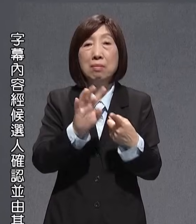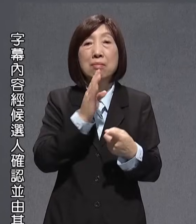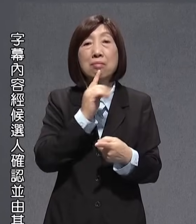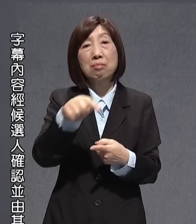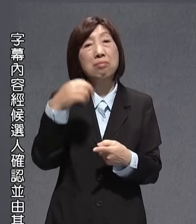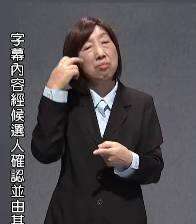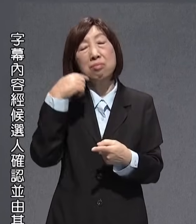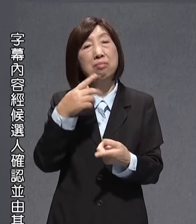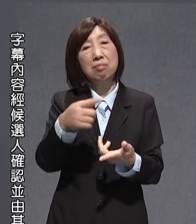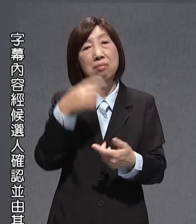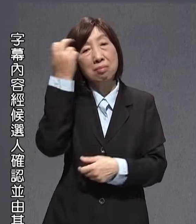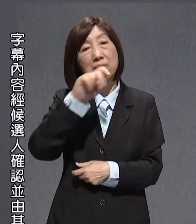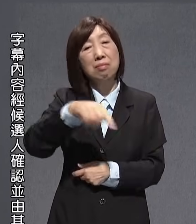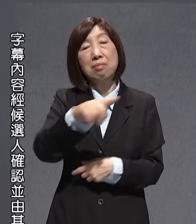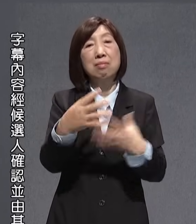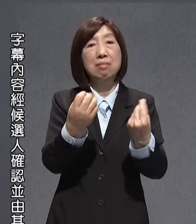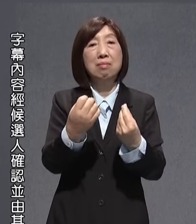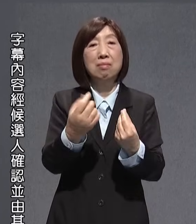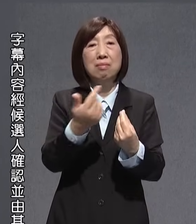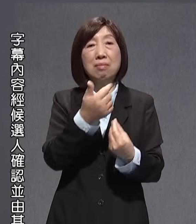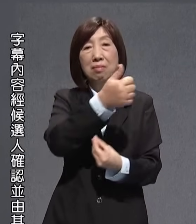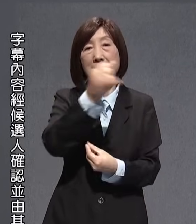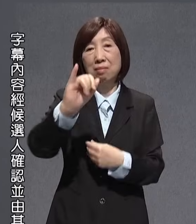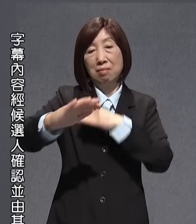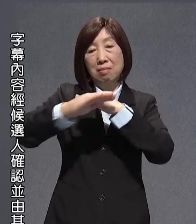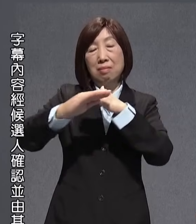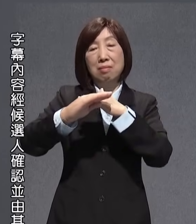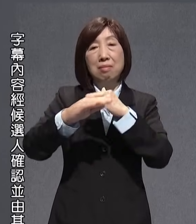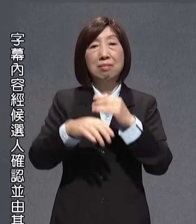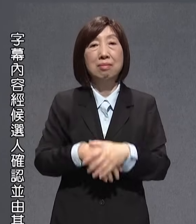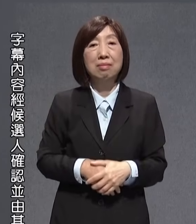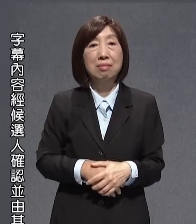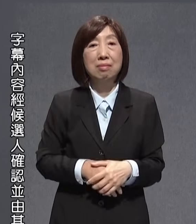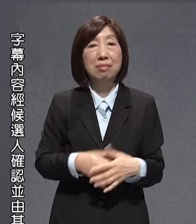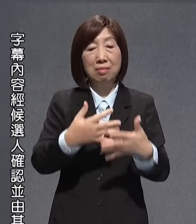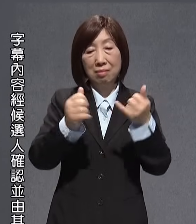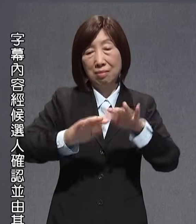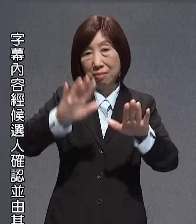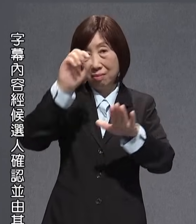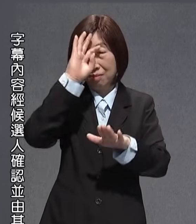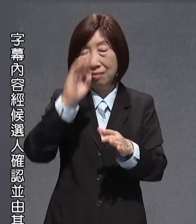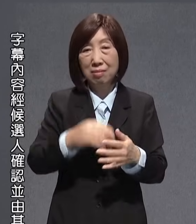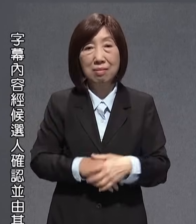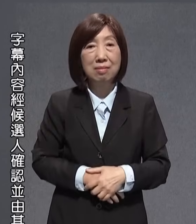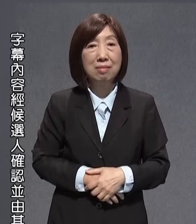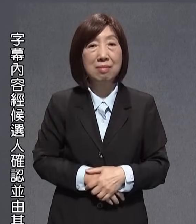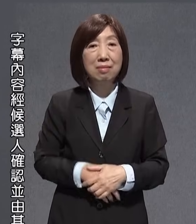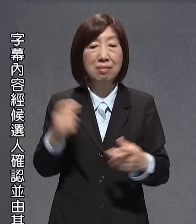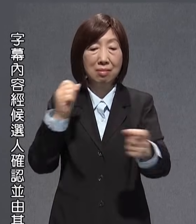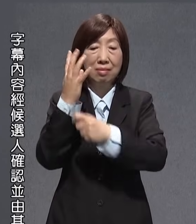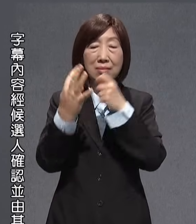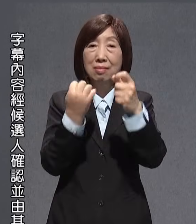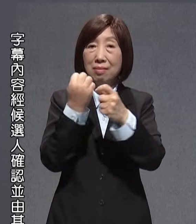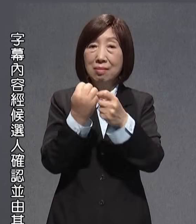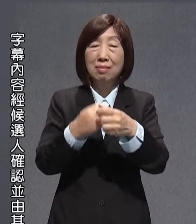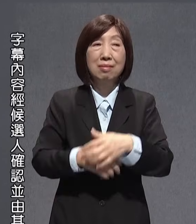但没有照顾好，尤其在性两性平权里面，民进党这几年你看